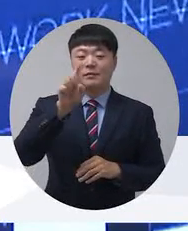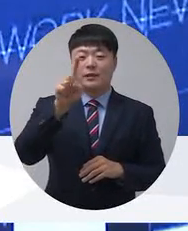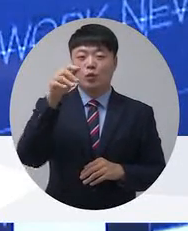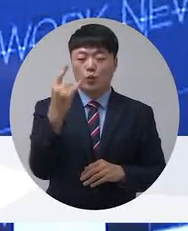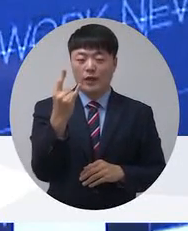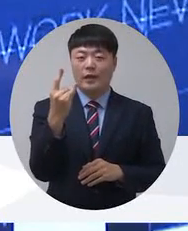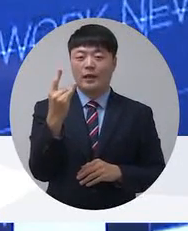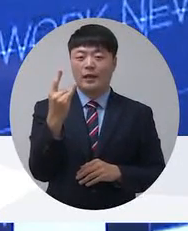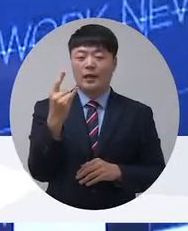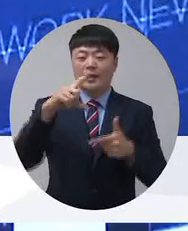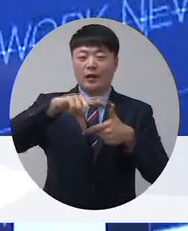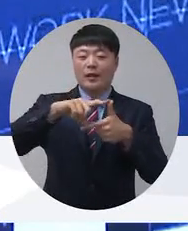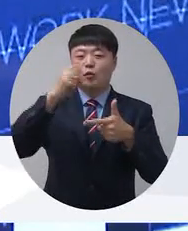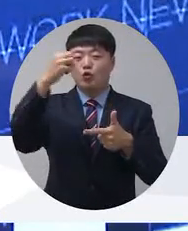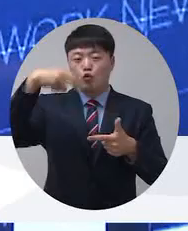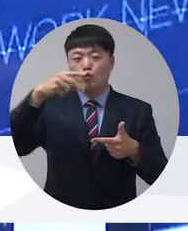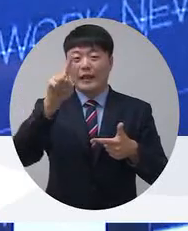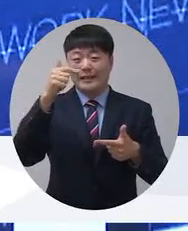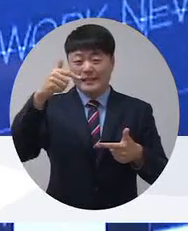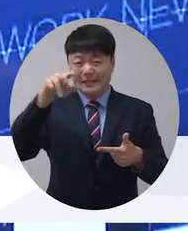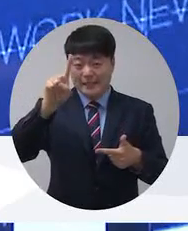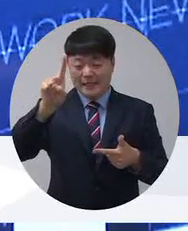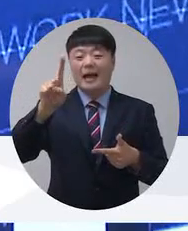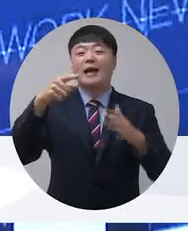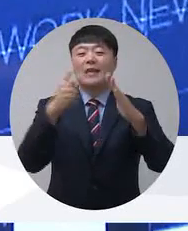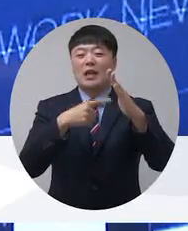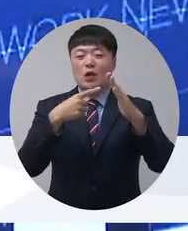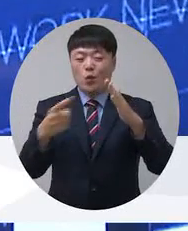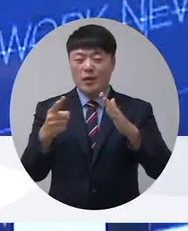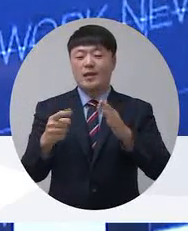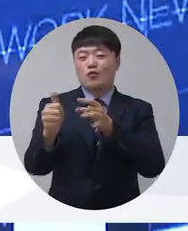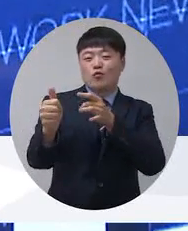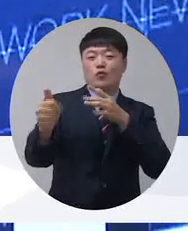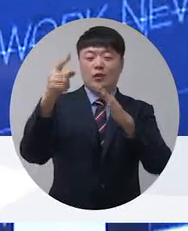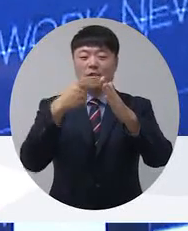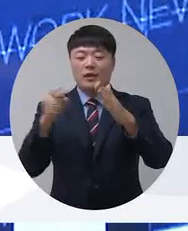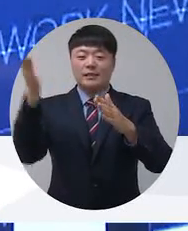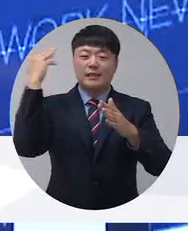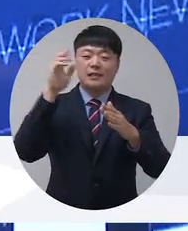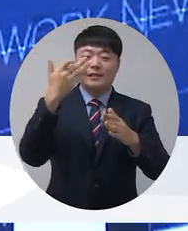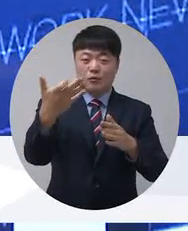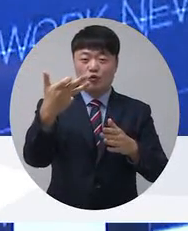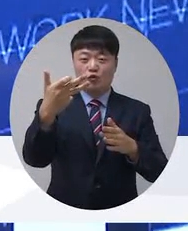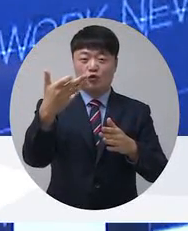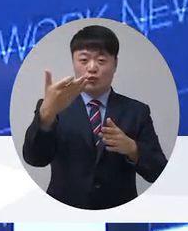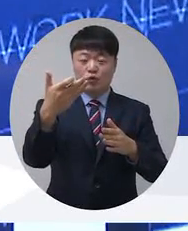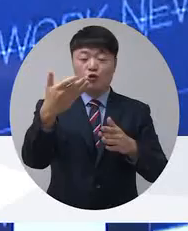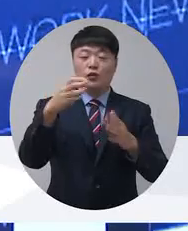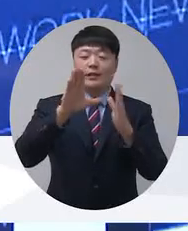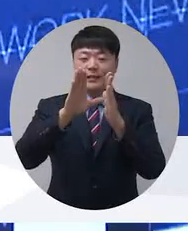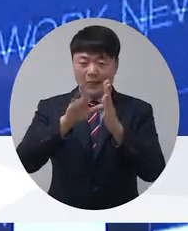제31회 경남 유단자 대회 및 2018년 제4차 입승단 궁도대회가 지난 19일 합천읍